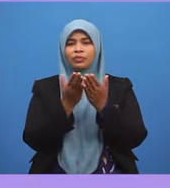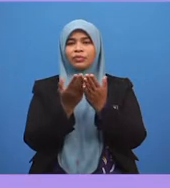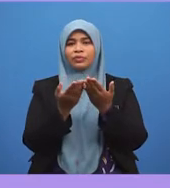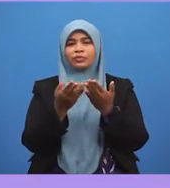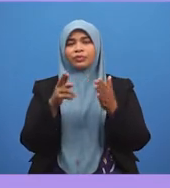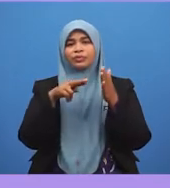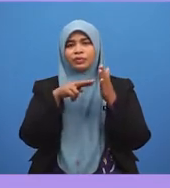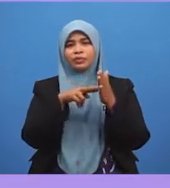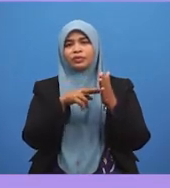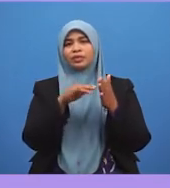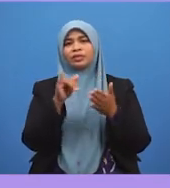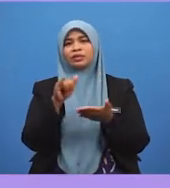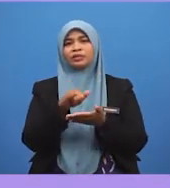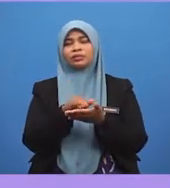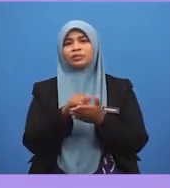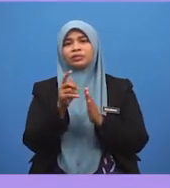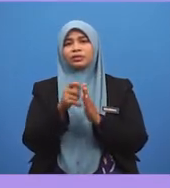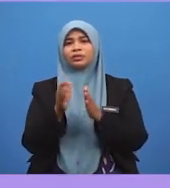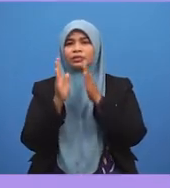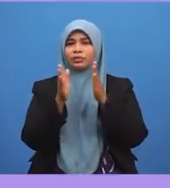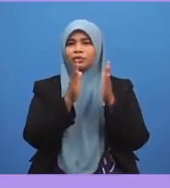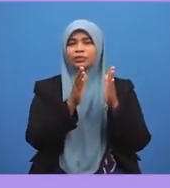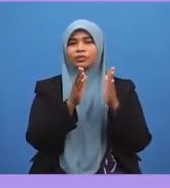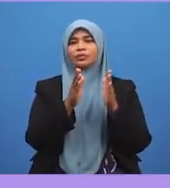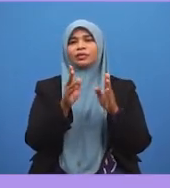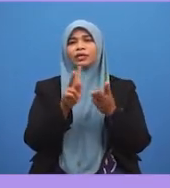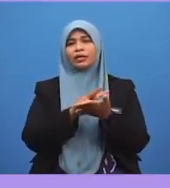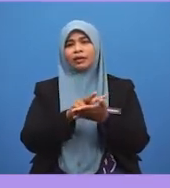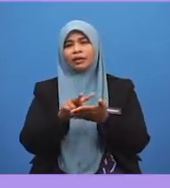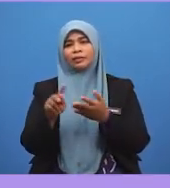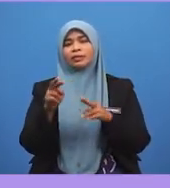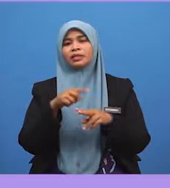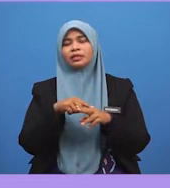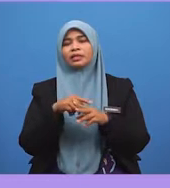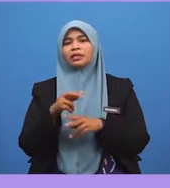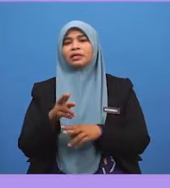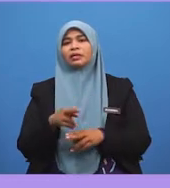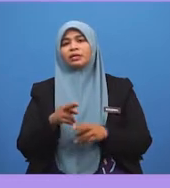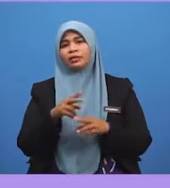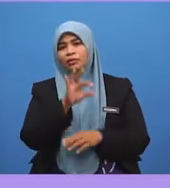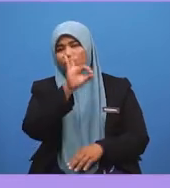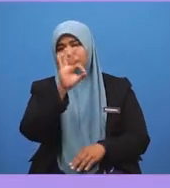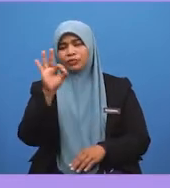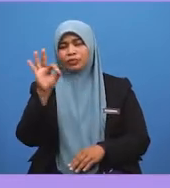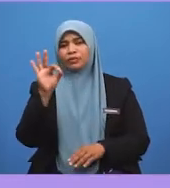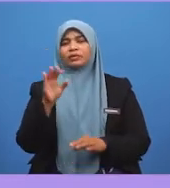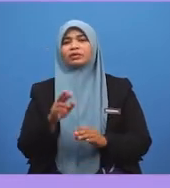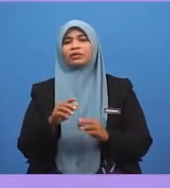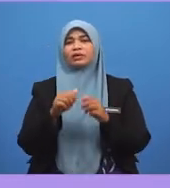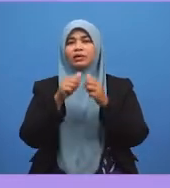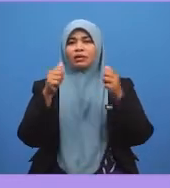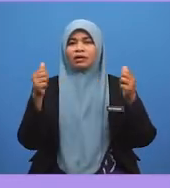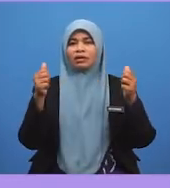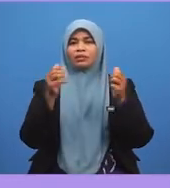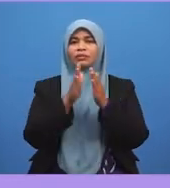buku-buku rujukan itu tersusun rapi di ruang jawapan rak